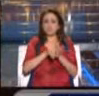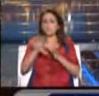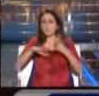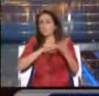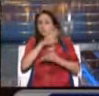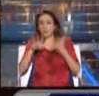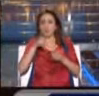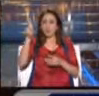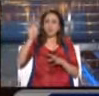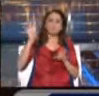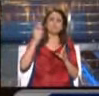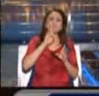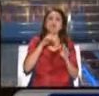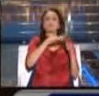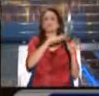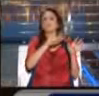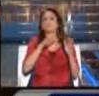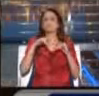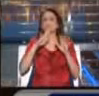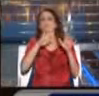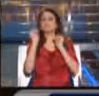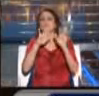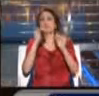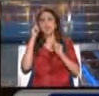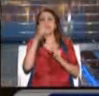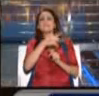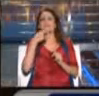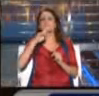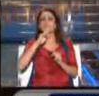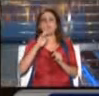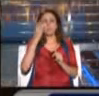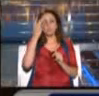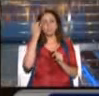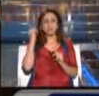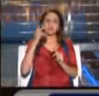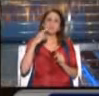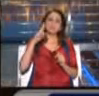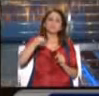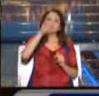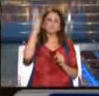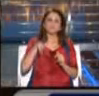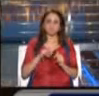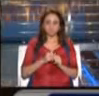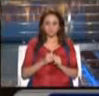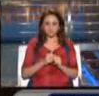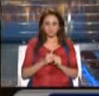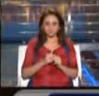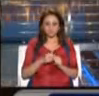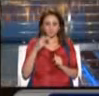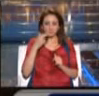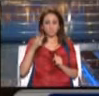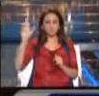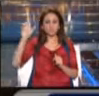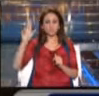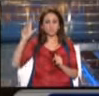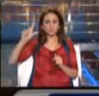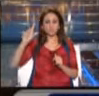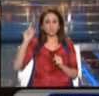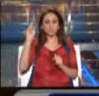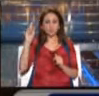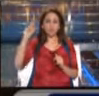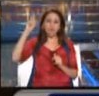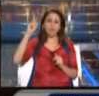النهايه، مش المشاهد على الاطلاق يعني. السؤال الاخير ليك، حكايتك مع الالتراس الى اين؟ على